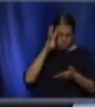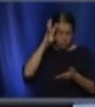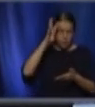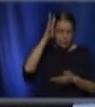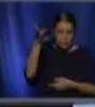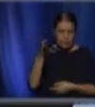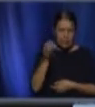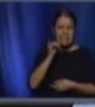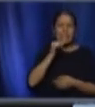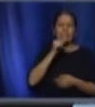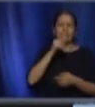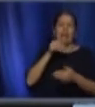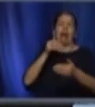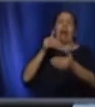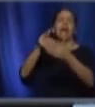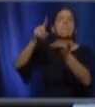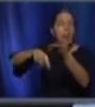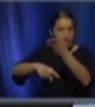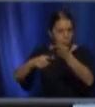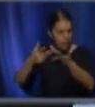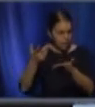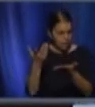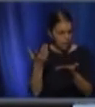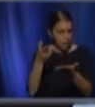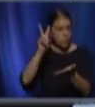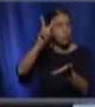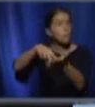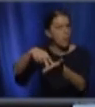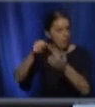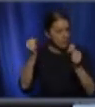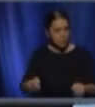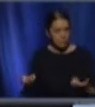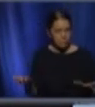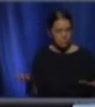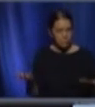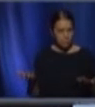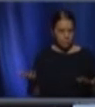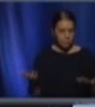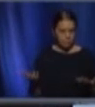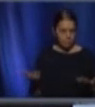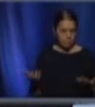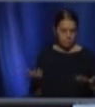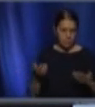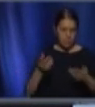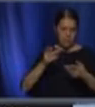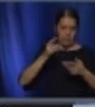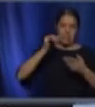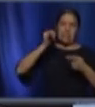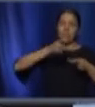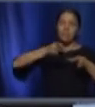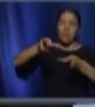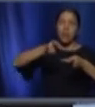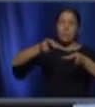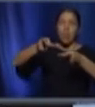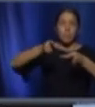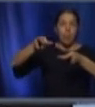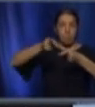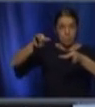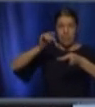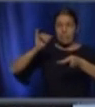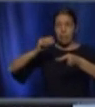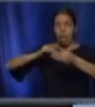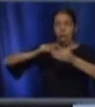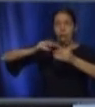3000 cas. On n'a pas les moyens d'aller là pour nos hospitalisations, pour notre réseau de la santé. Fait que je voudrais juste que les gens se rappellent ça.